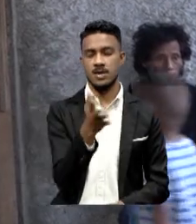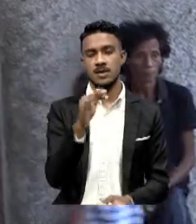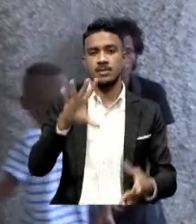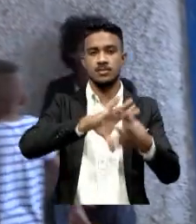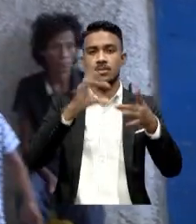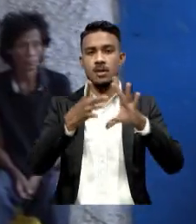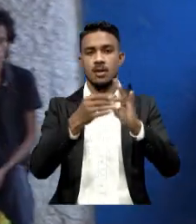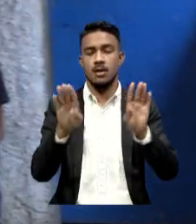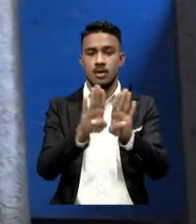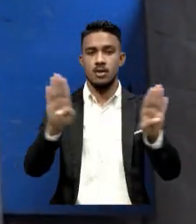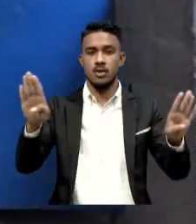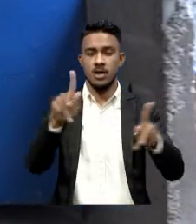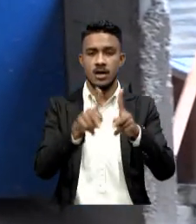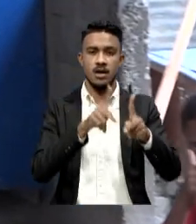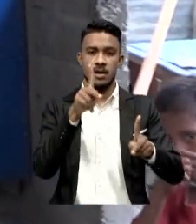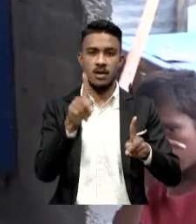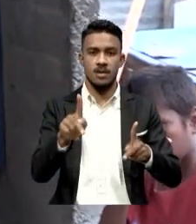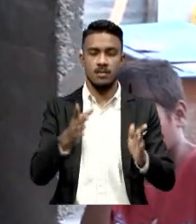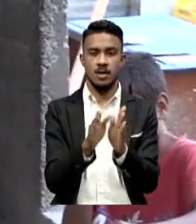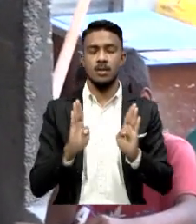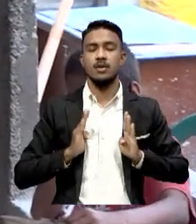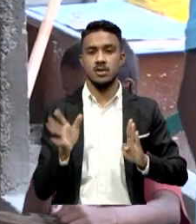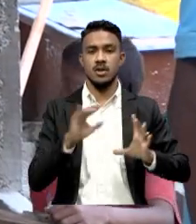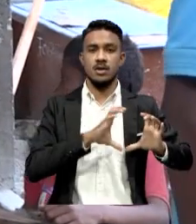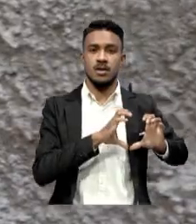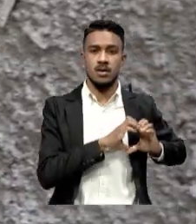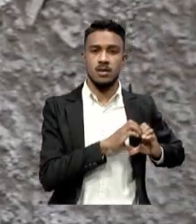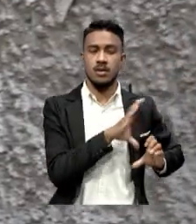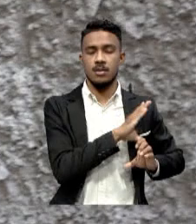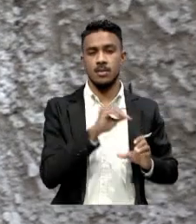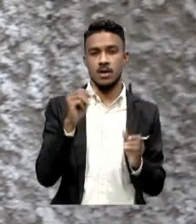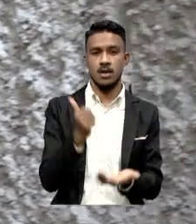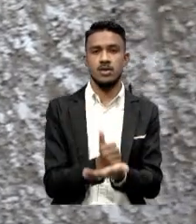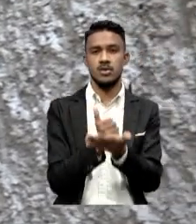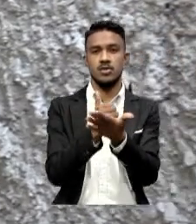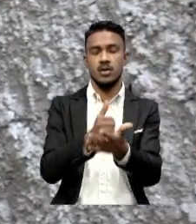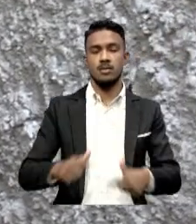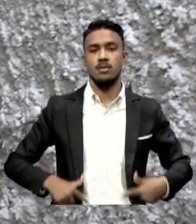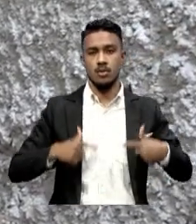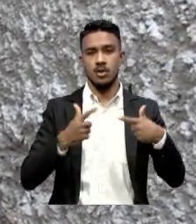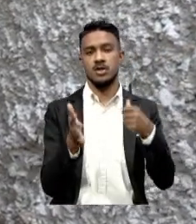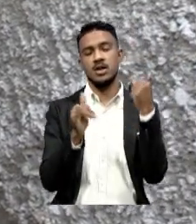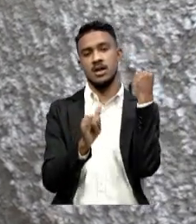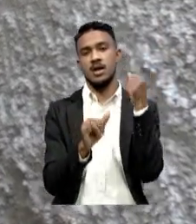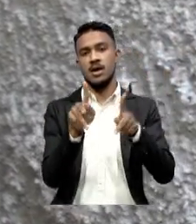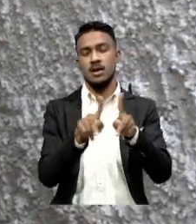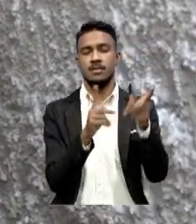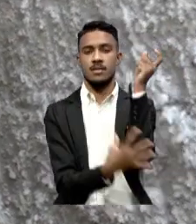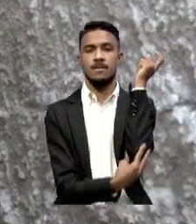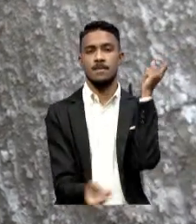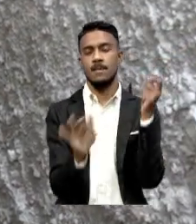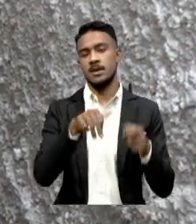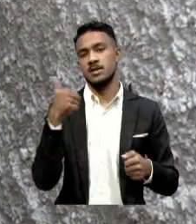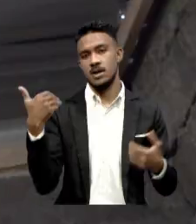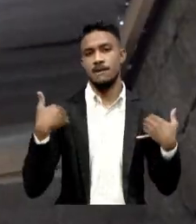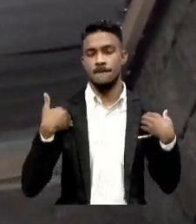nia neon hofuan, atu lolo liman, hodi hak maan naha moris, bit laik sira selu. Nebe se iha rai